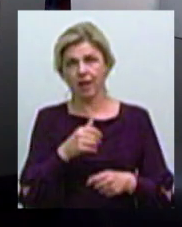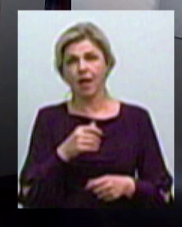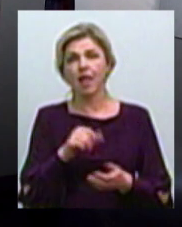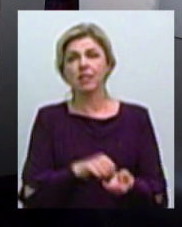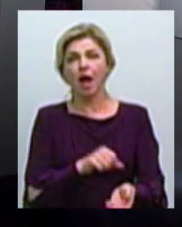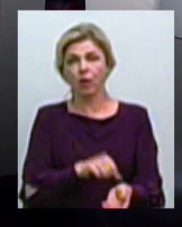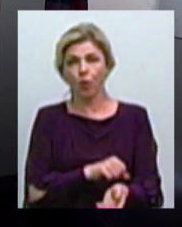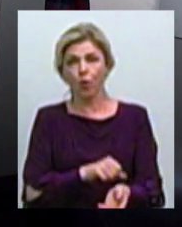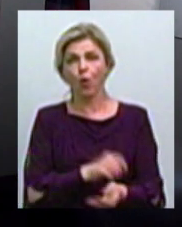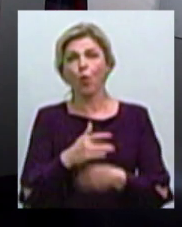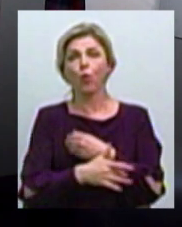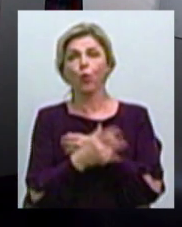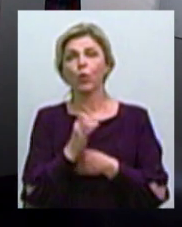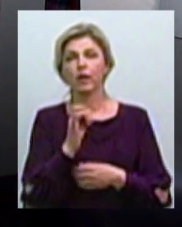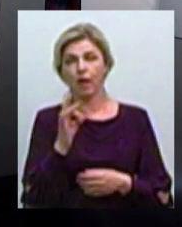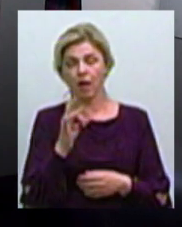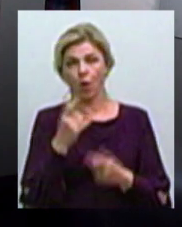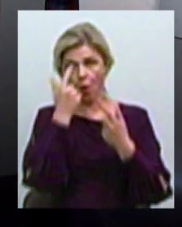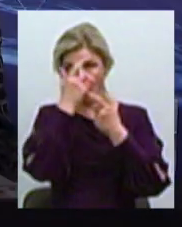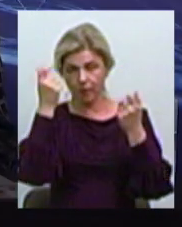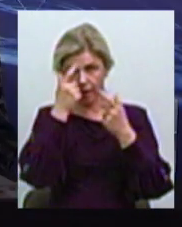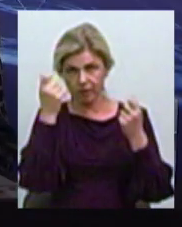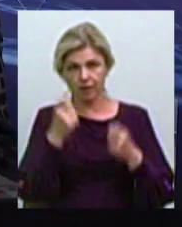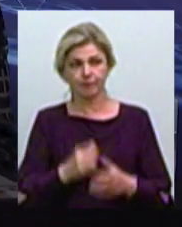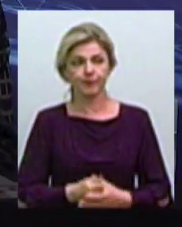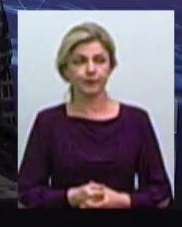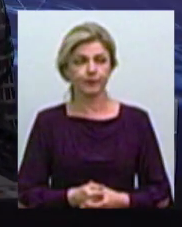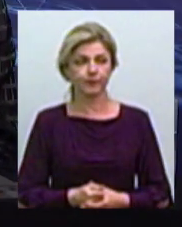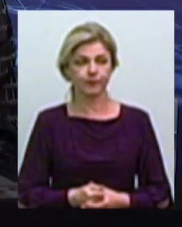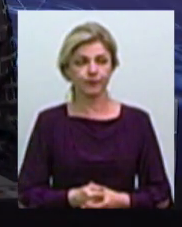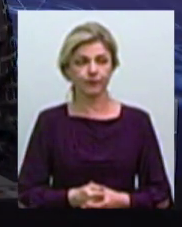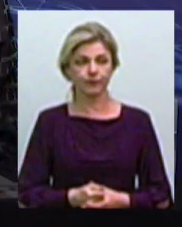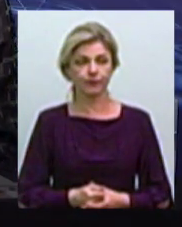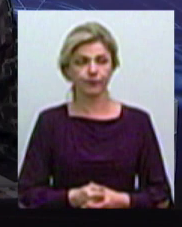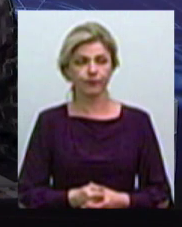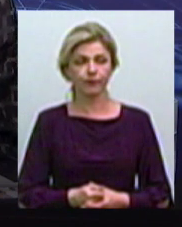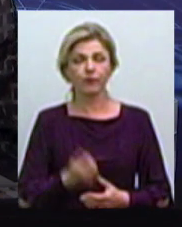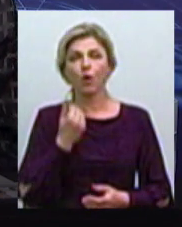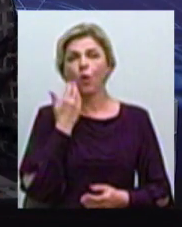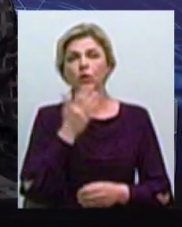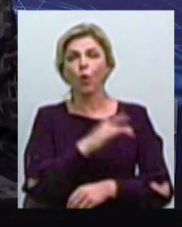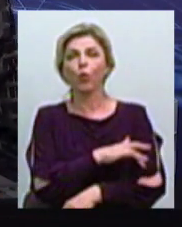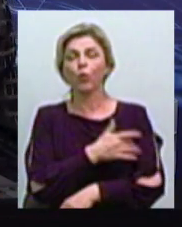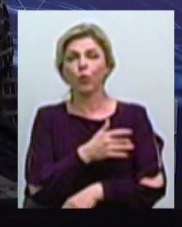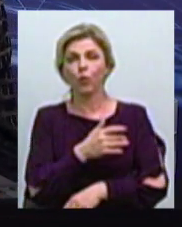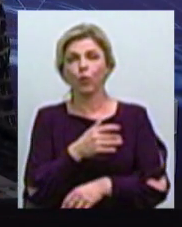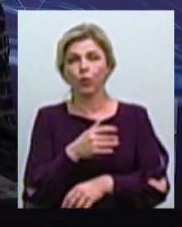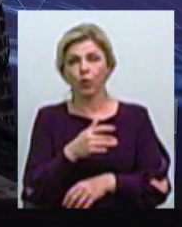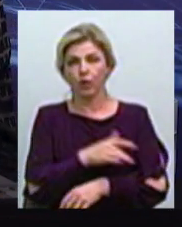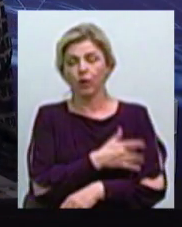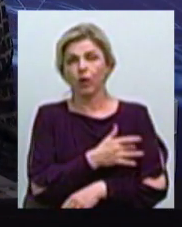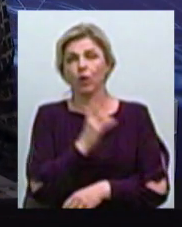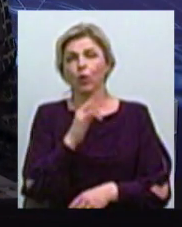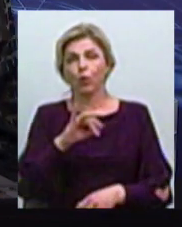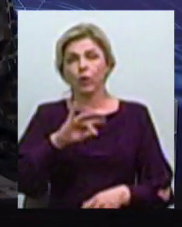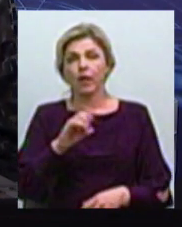когда курьерские объявления, они еще не были тогда наркокурьерскими. Вот. То есть, когда курьерские объявления висели у нас в общественном транспорте, в